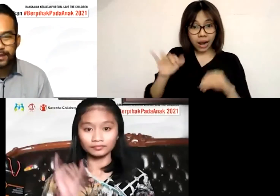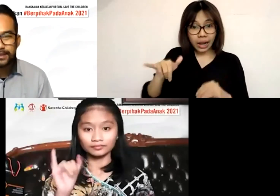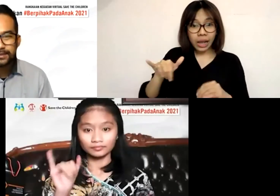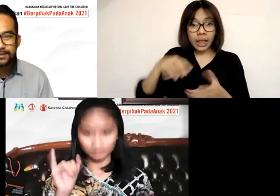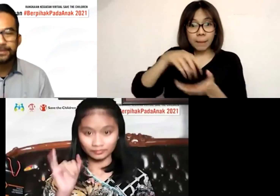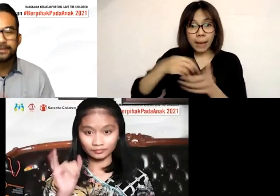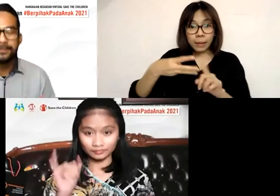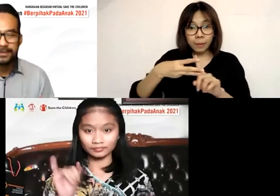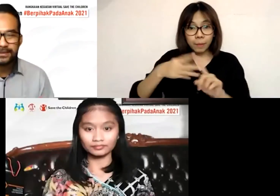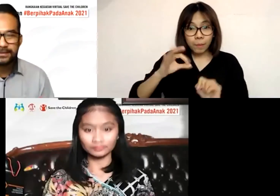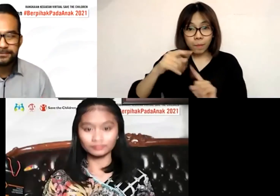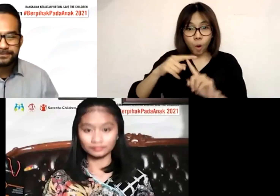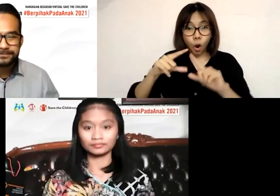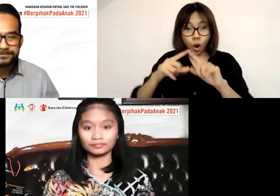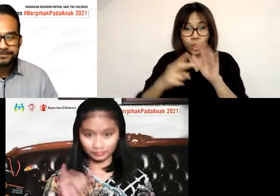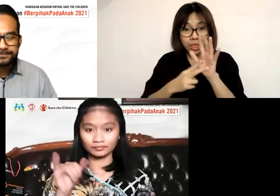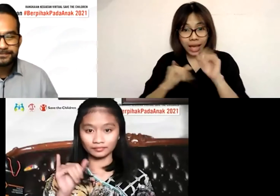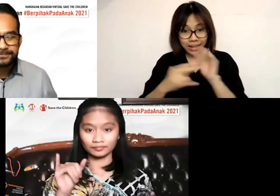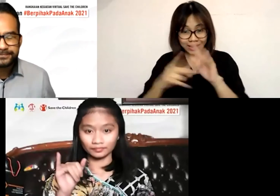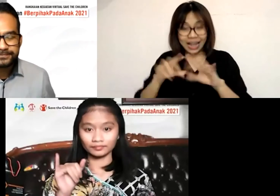1 bulan, seperti apa Tasya?